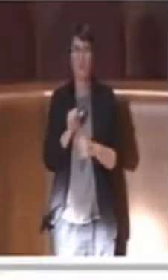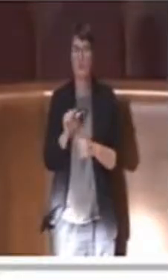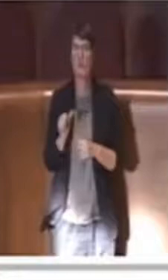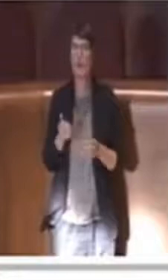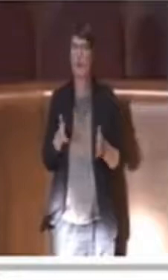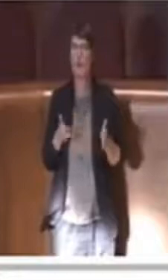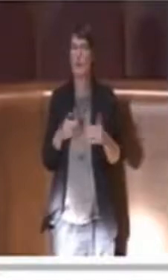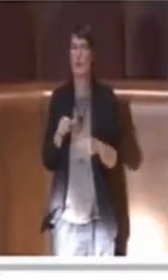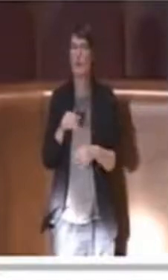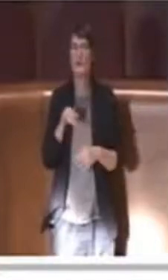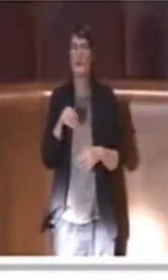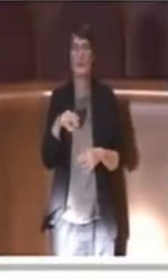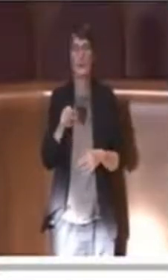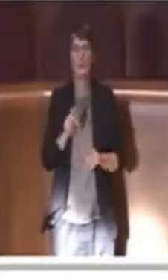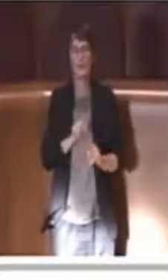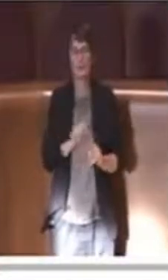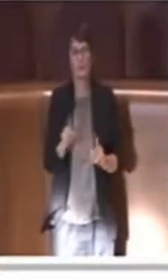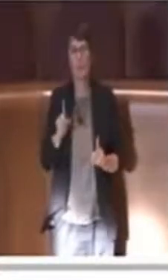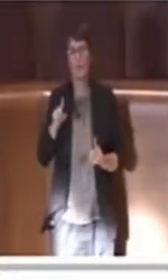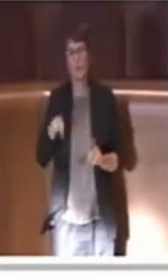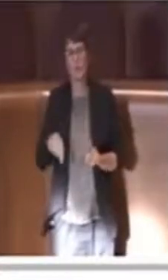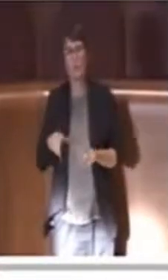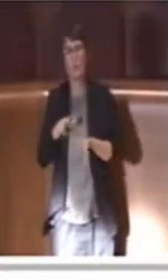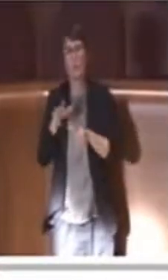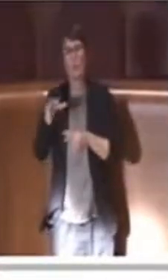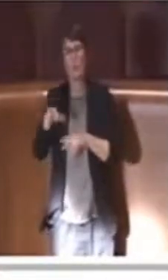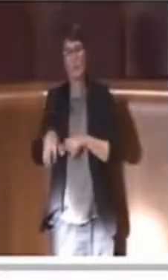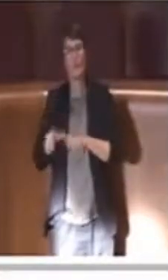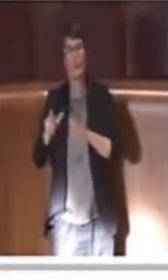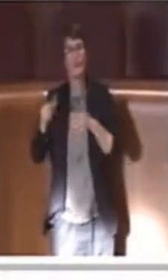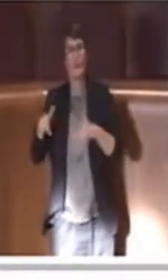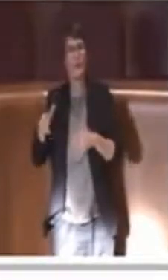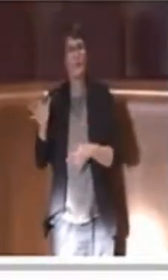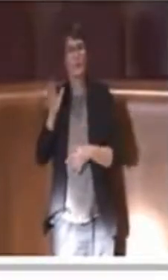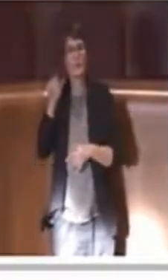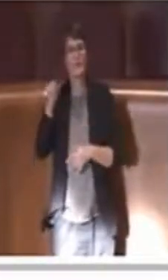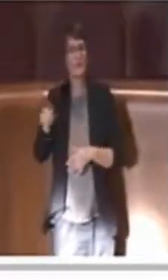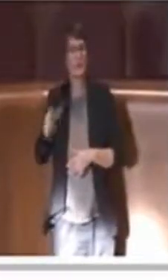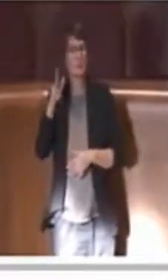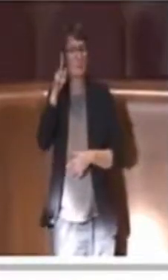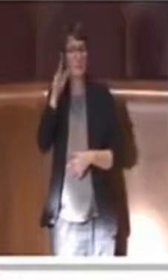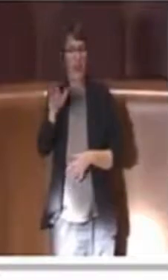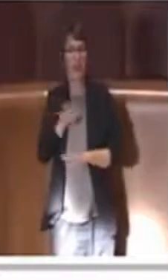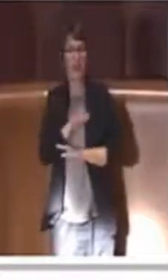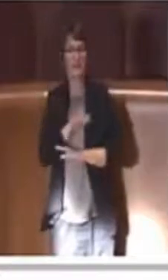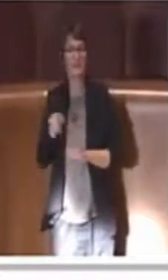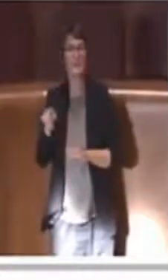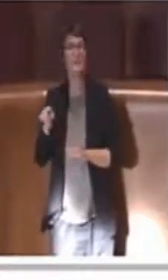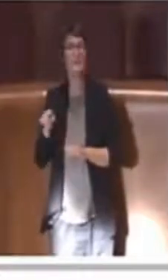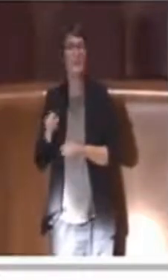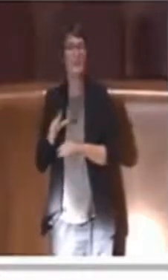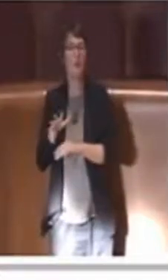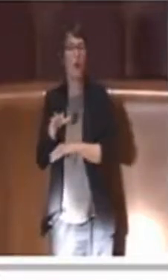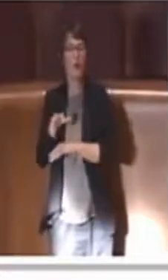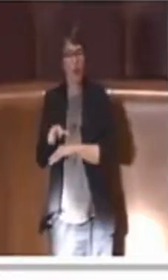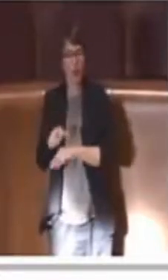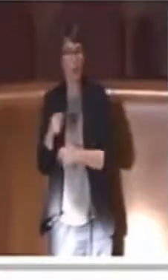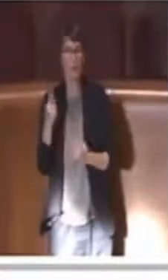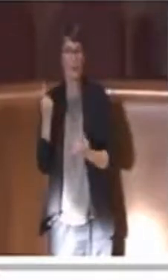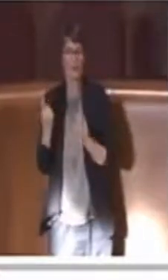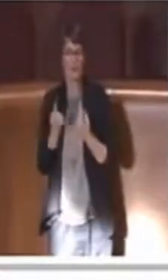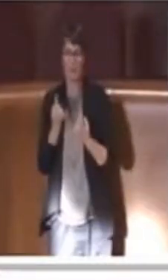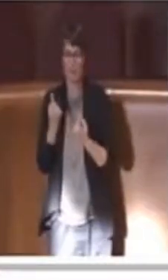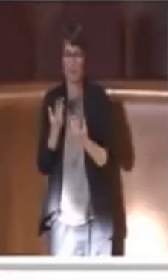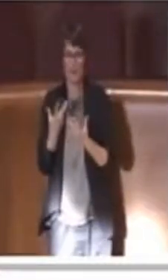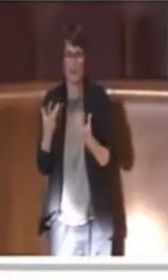i municipi, tra i quali il Municipio Settimo è stato bravissimo nel recuperare molte situazioni.